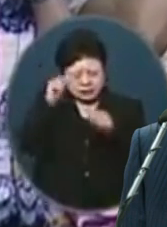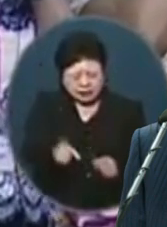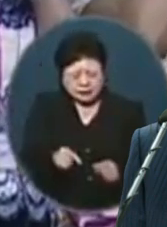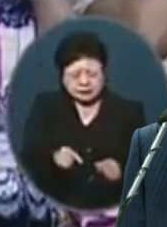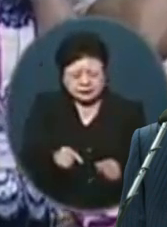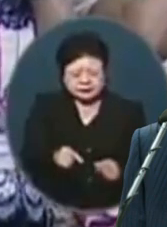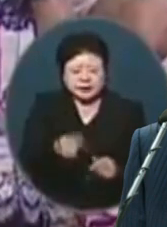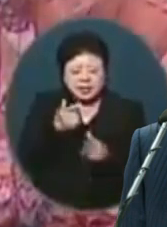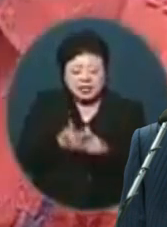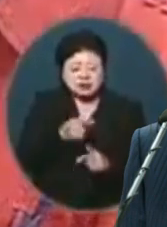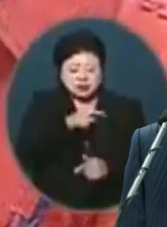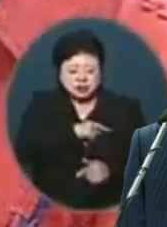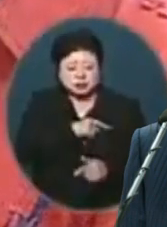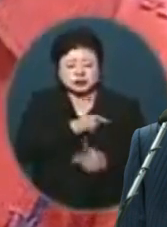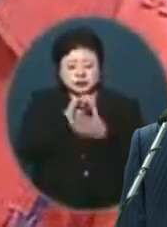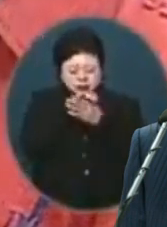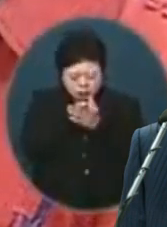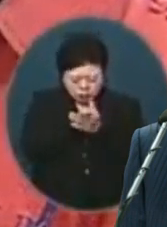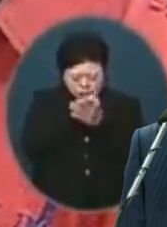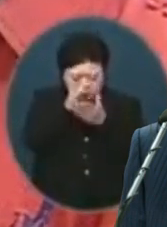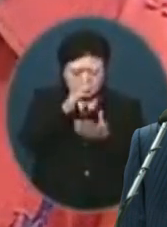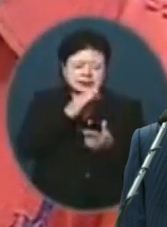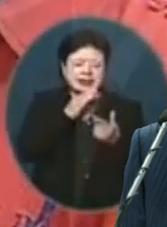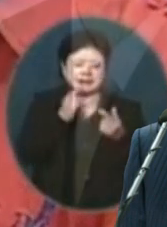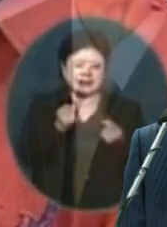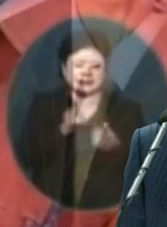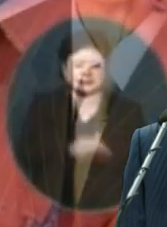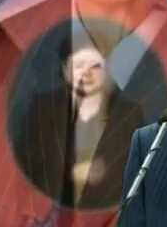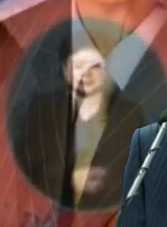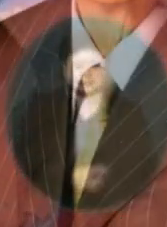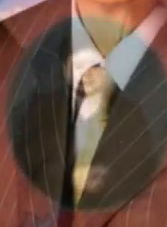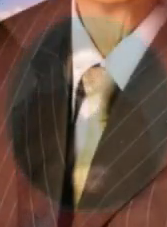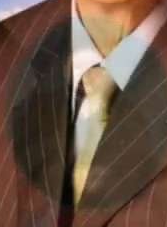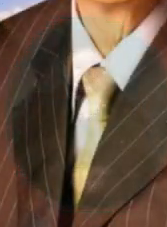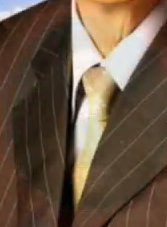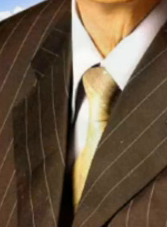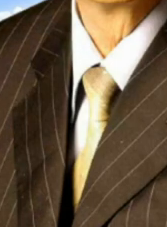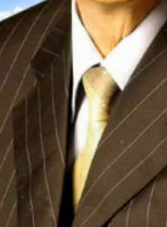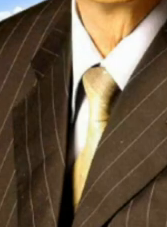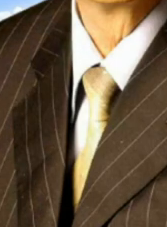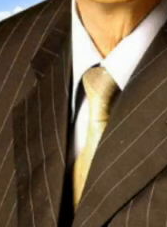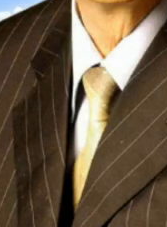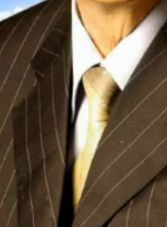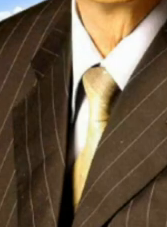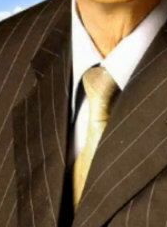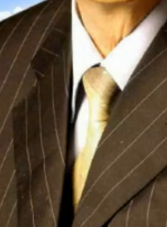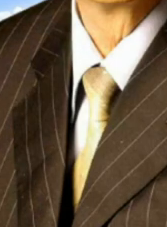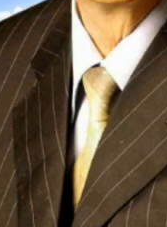예수 이름으로 기도합니다. 아멘. 주여, 주여.